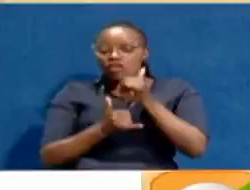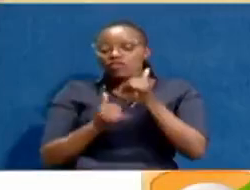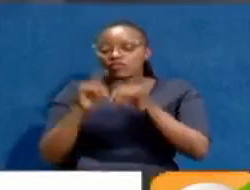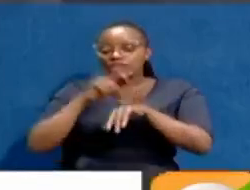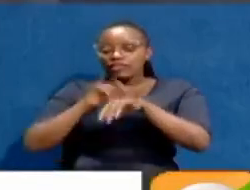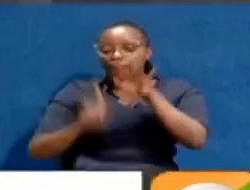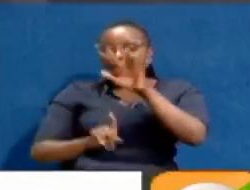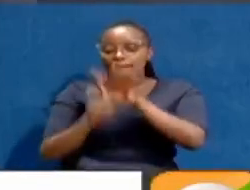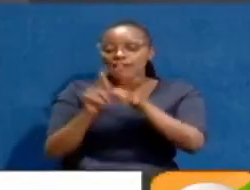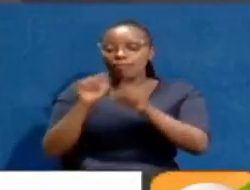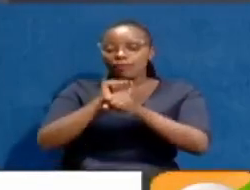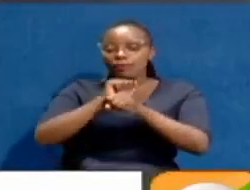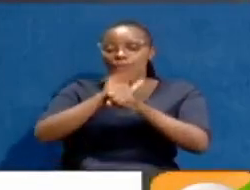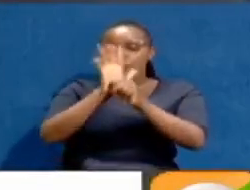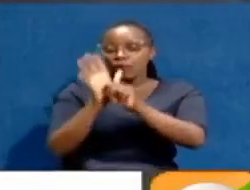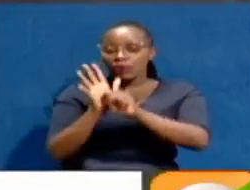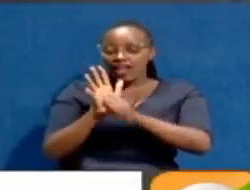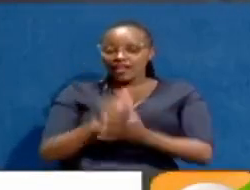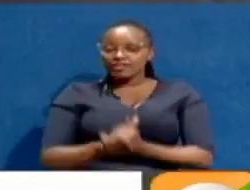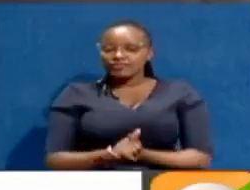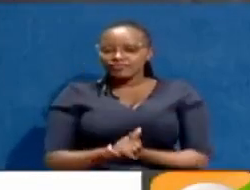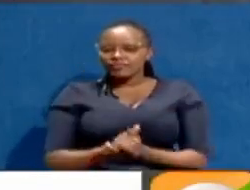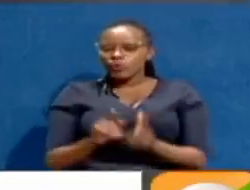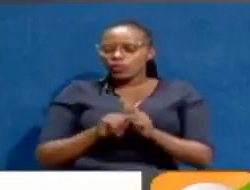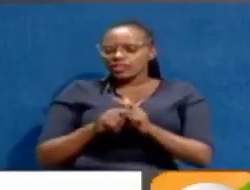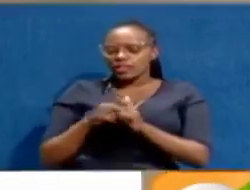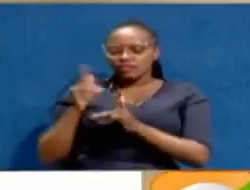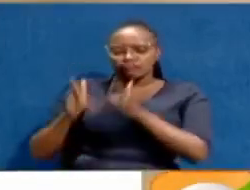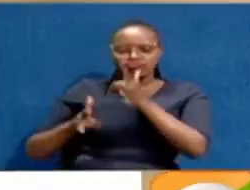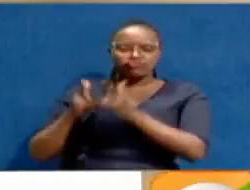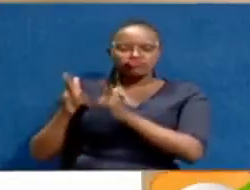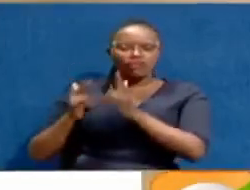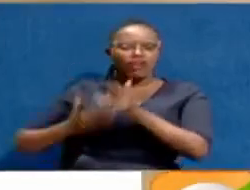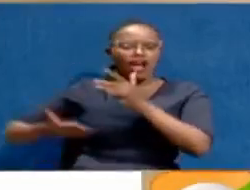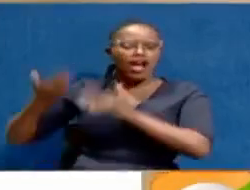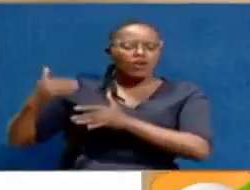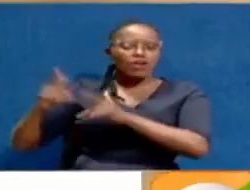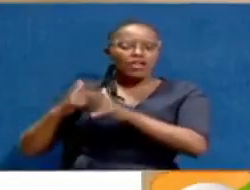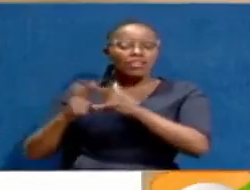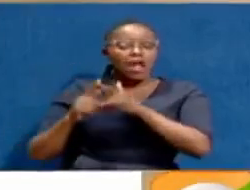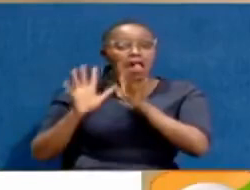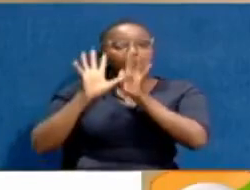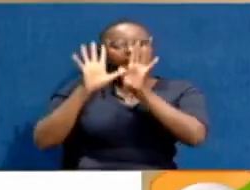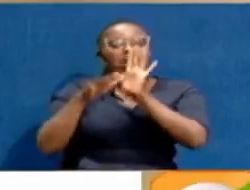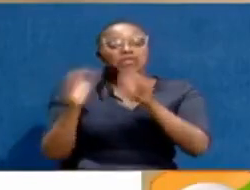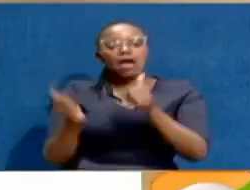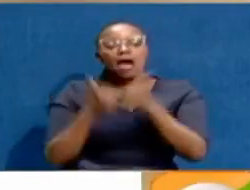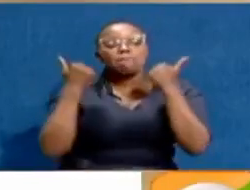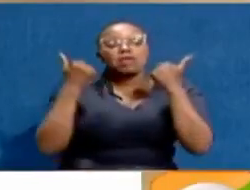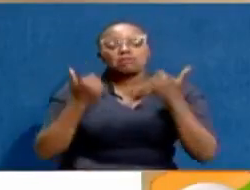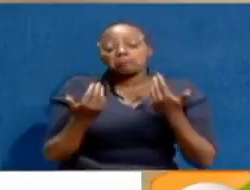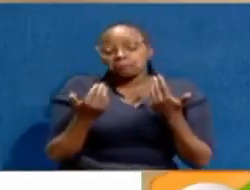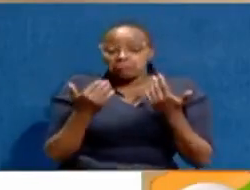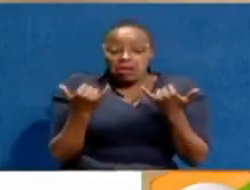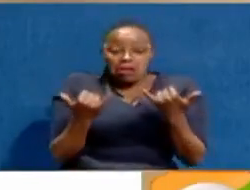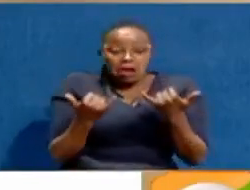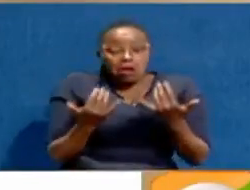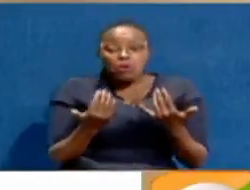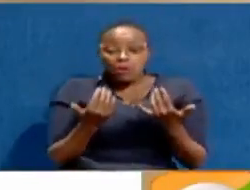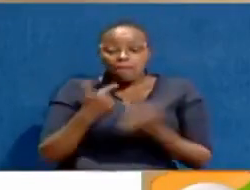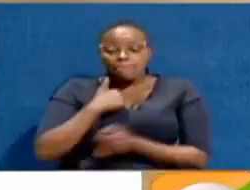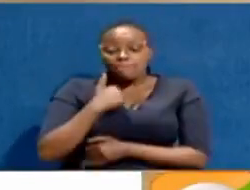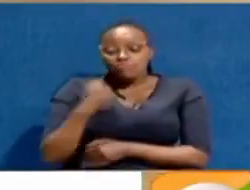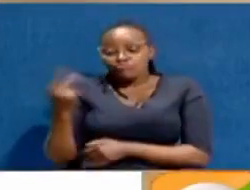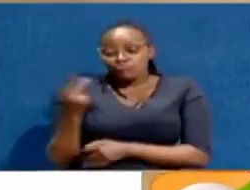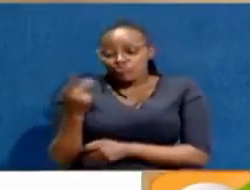la COVID-19. Tulianza rafiki kitambo, sasa ikaja mpaka nikafikia hapo.